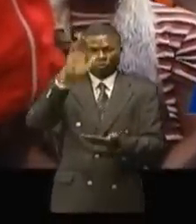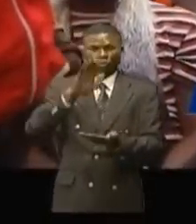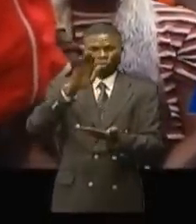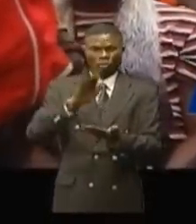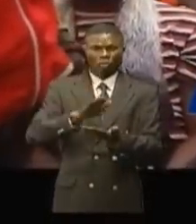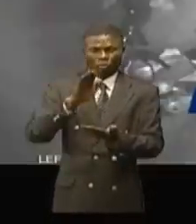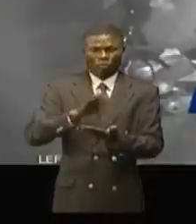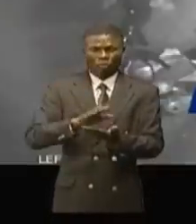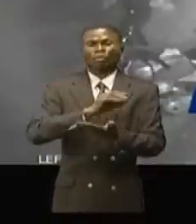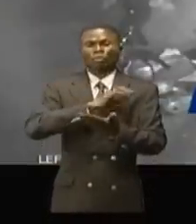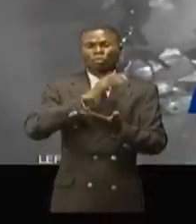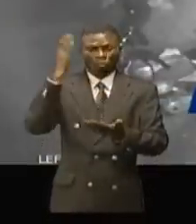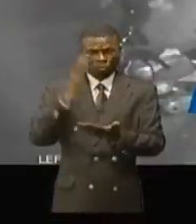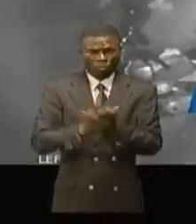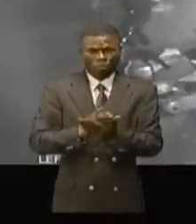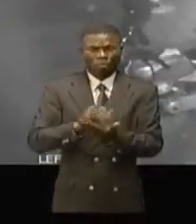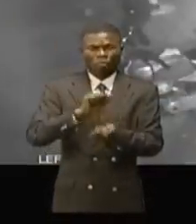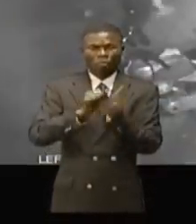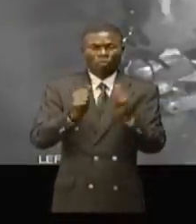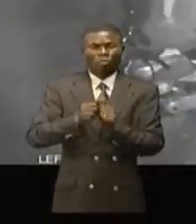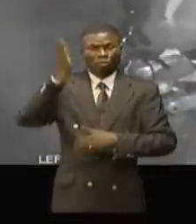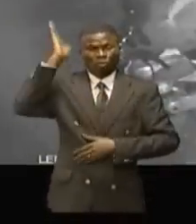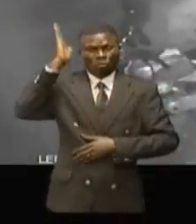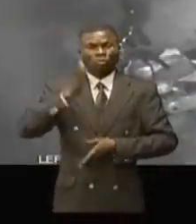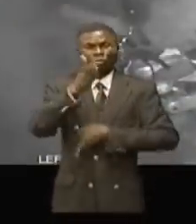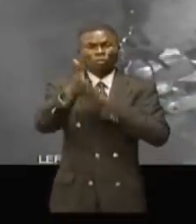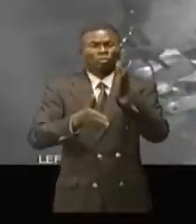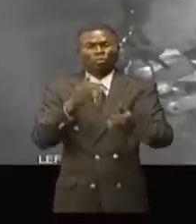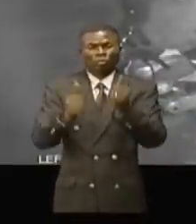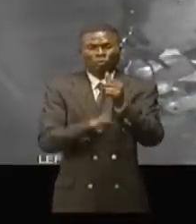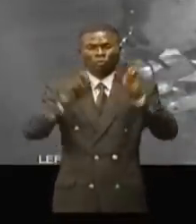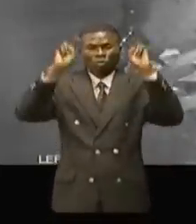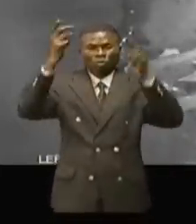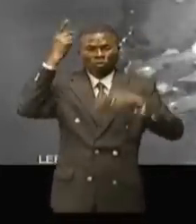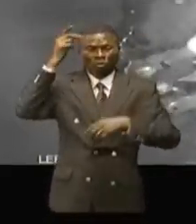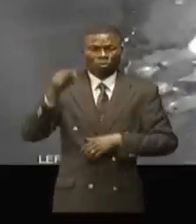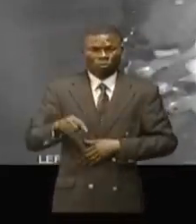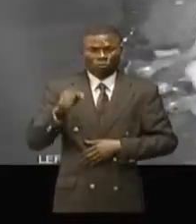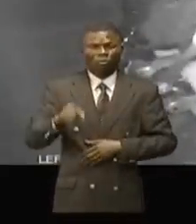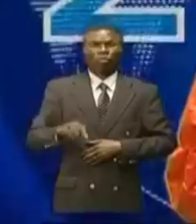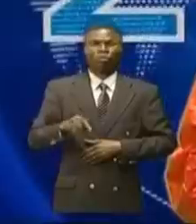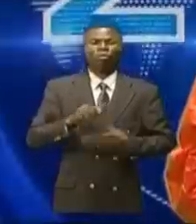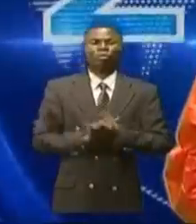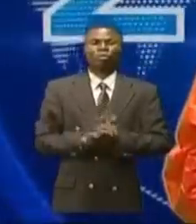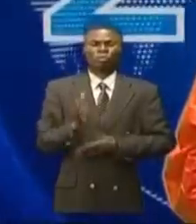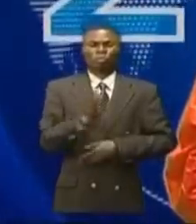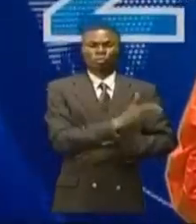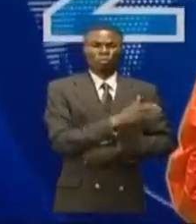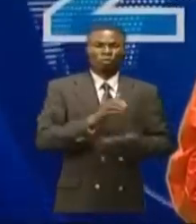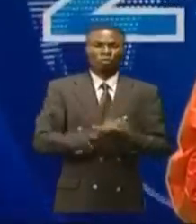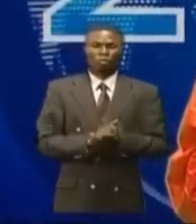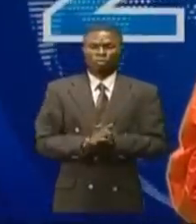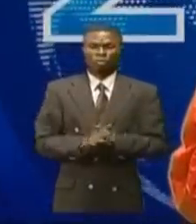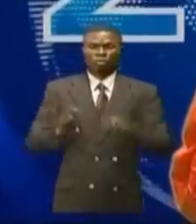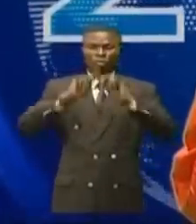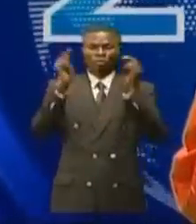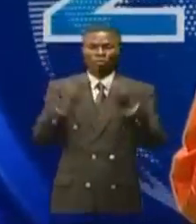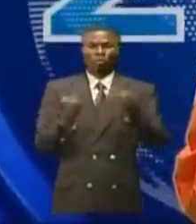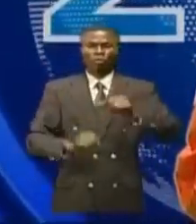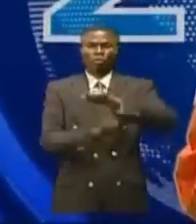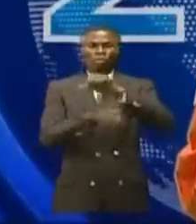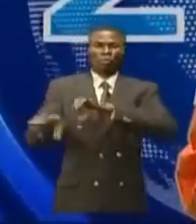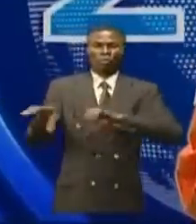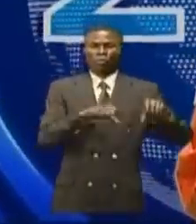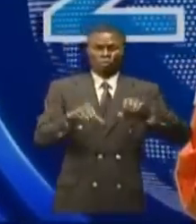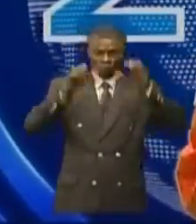endiguer complètement ce phénomène de kidnapping dans la ville de Kinshasa. Et la dynamique de soutien aux actions